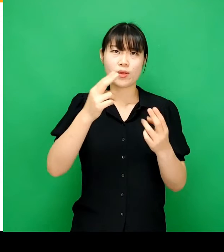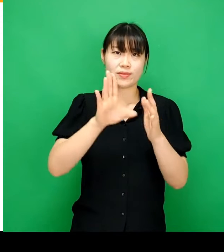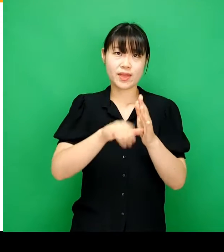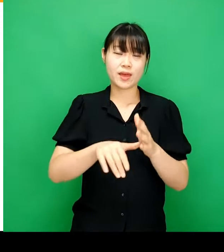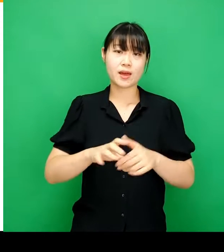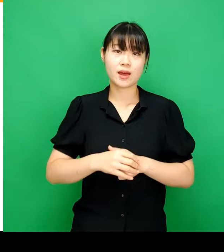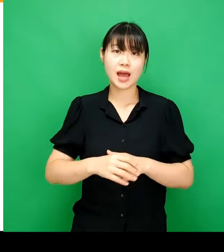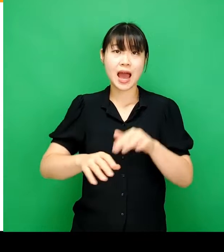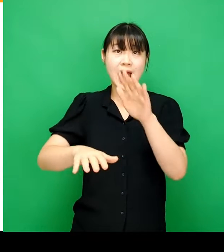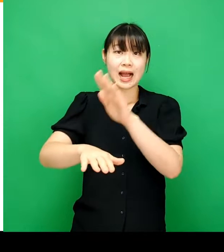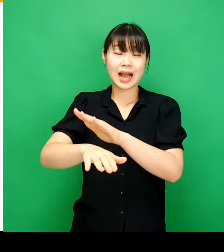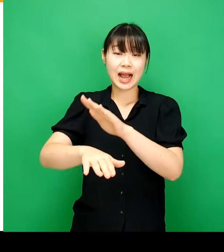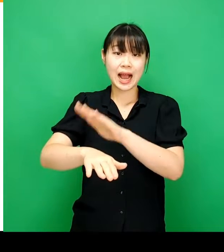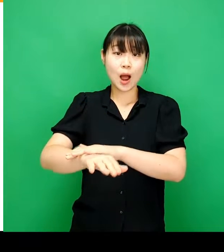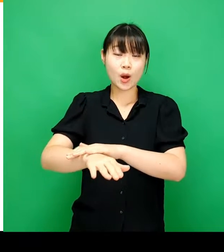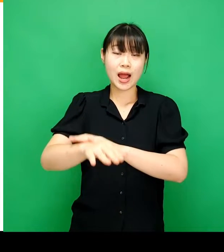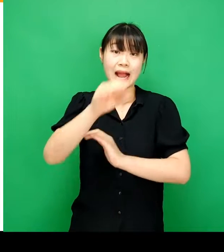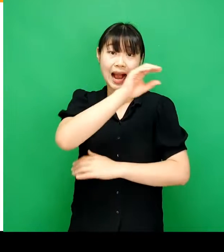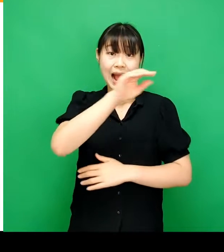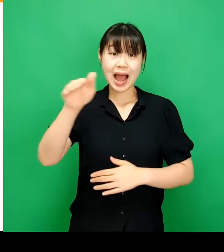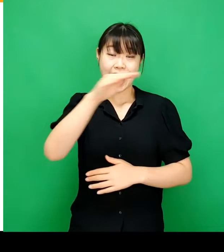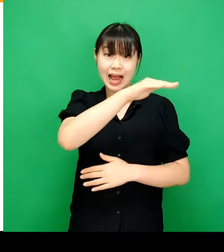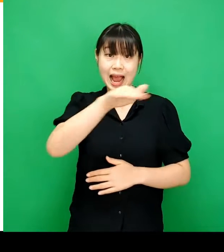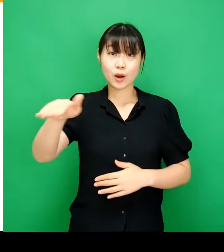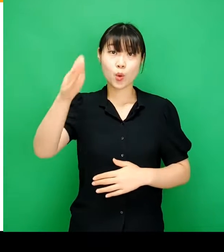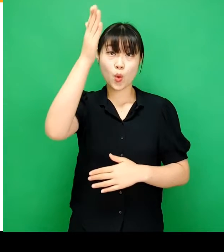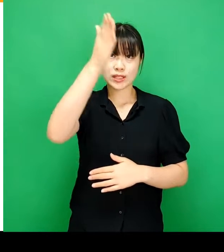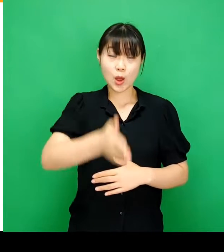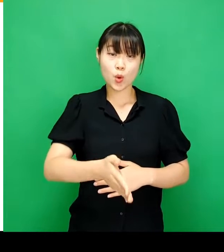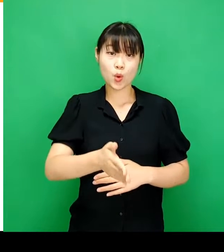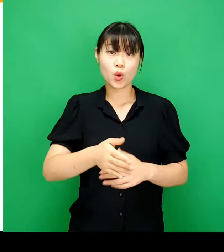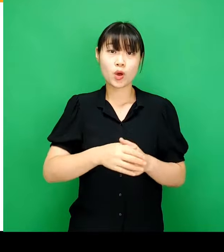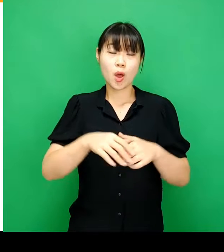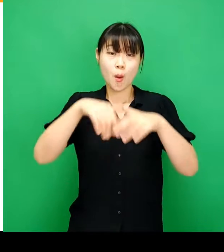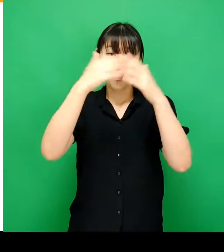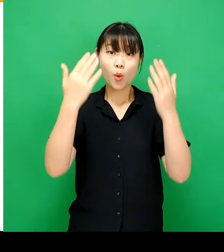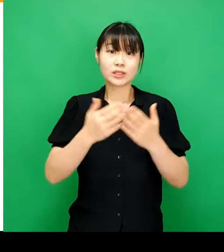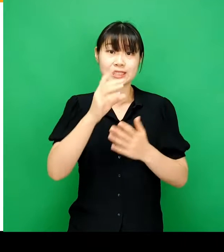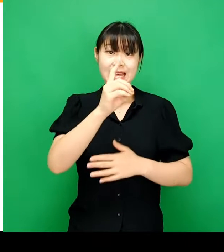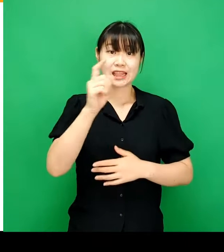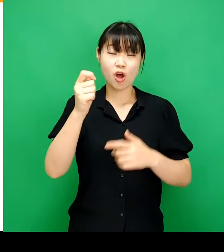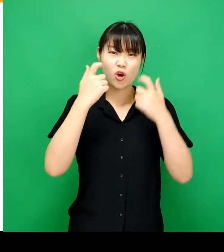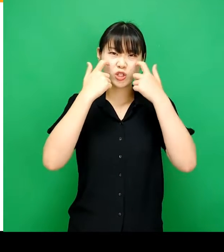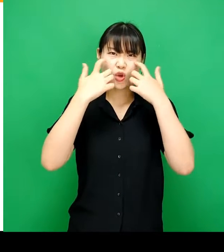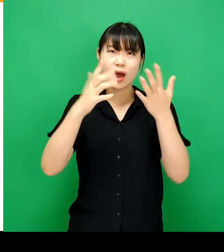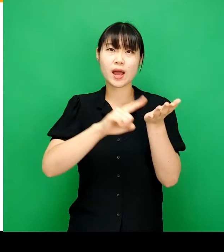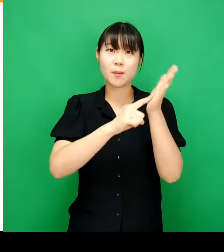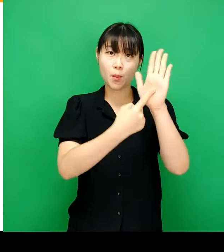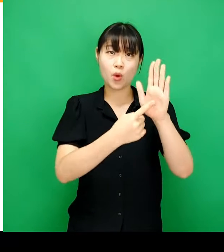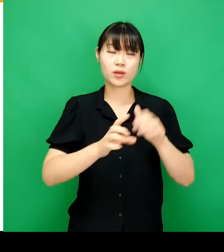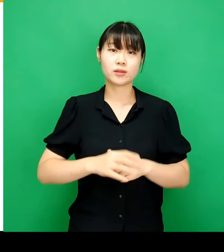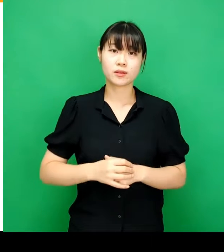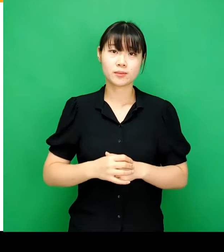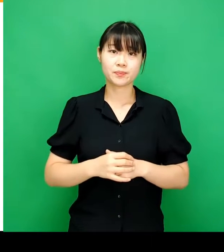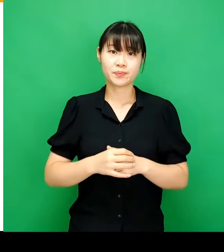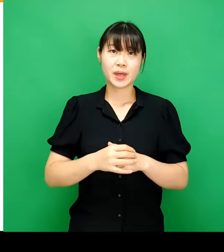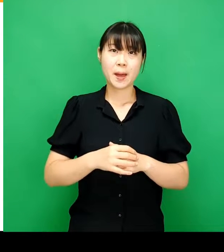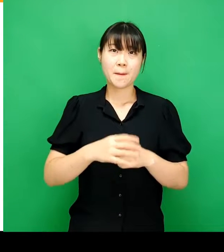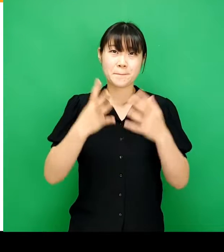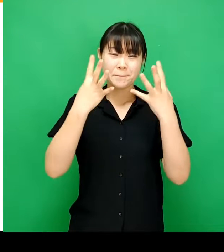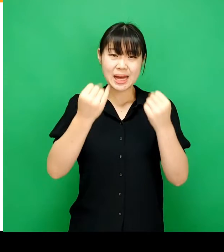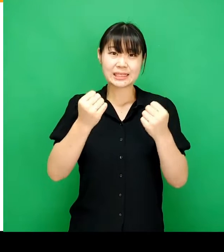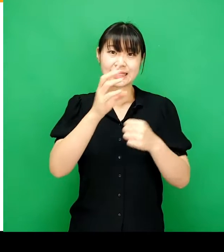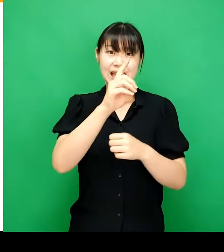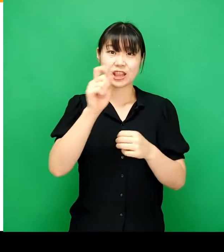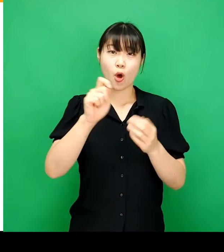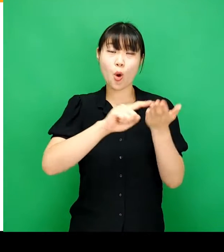사용합니다. 가로축과 세로축으로 구성된 평면에 모든 데이터를 정확하게 표현합니다. 한 번에